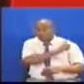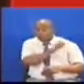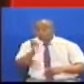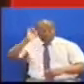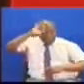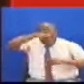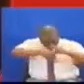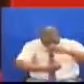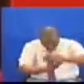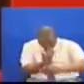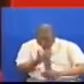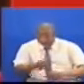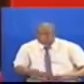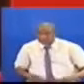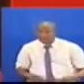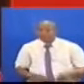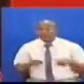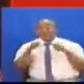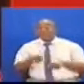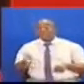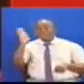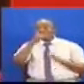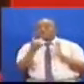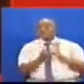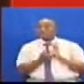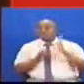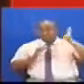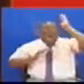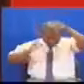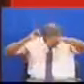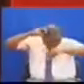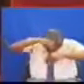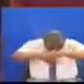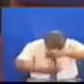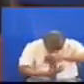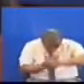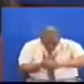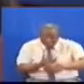Leo Mheshimiwa Spika na tunakamilisha siku yetu ya sita katika ile wiki yetu ya Nyungu.